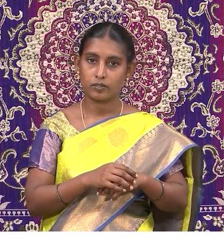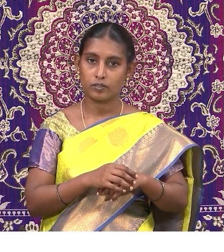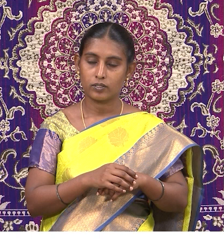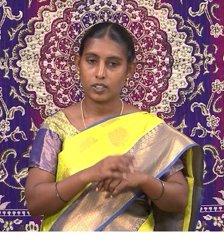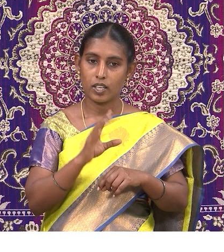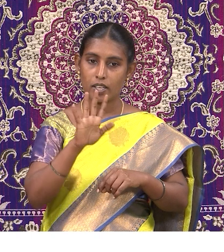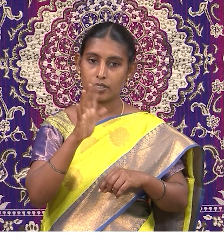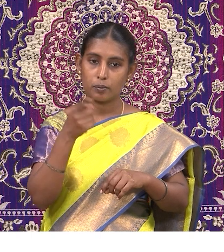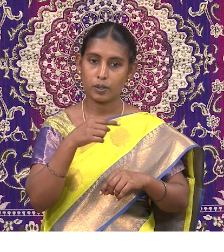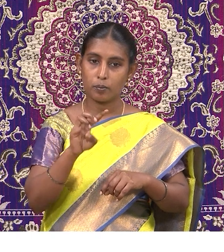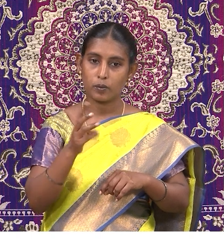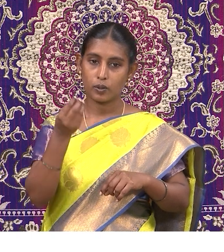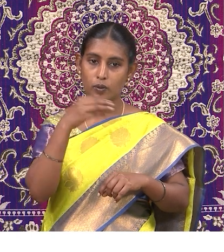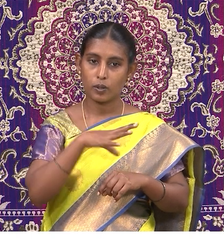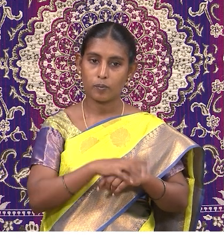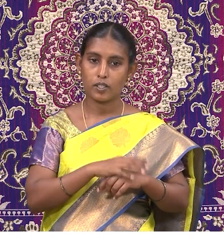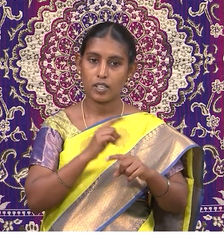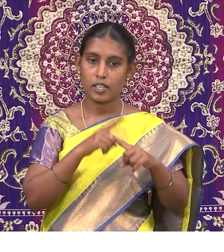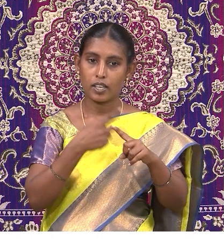அப்போது பிரதியிட்டால்